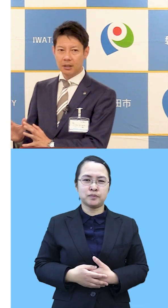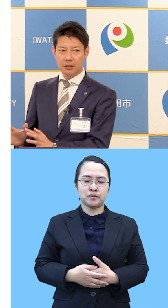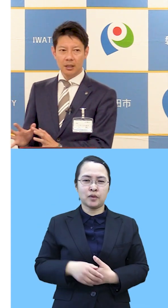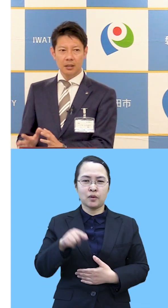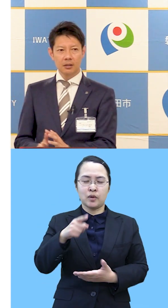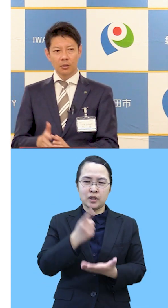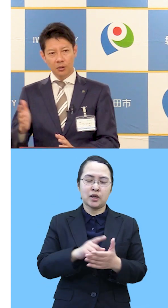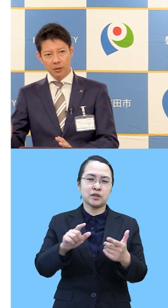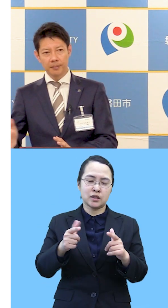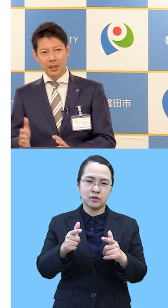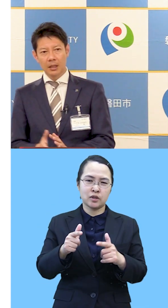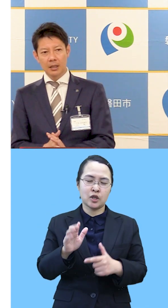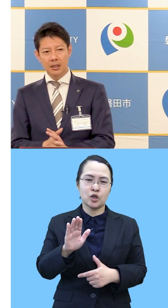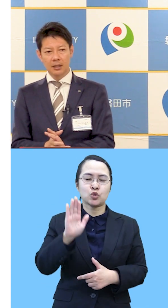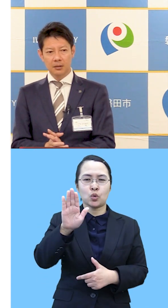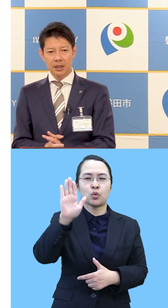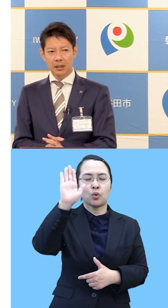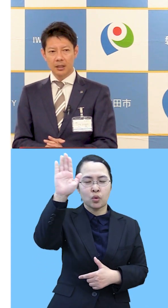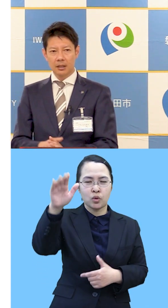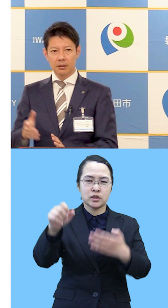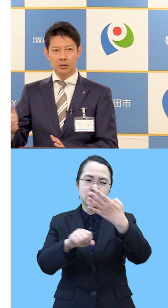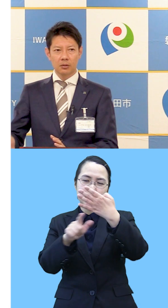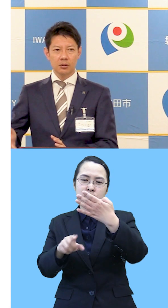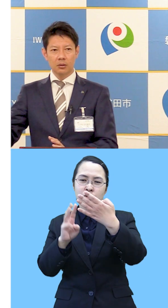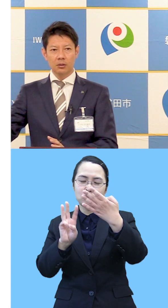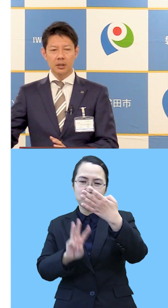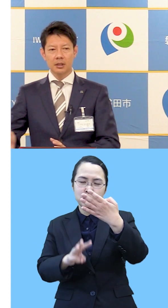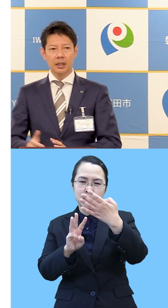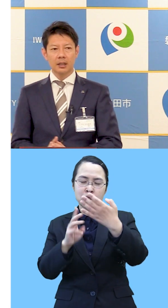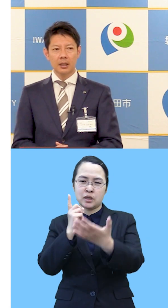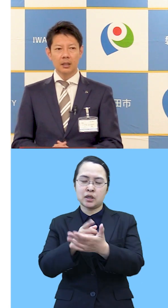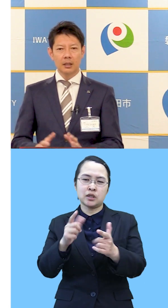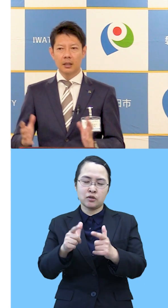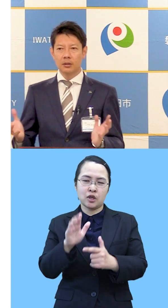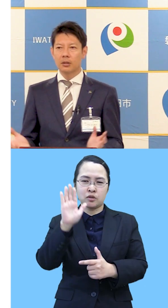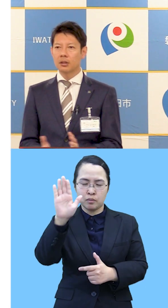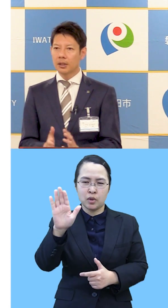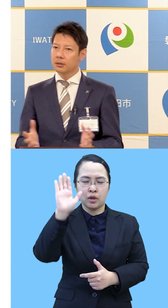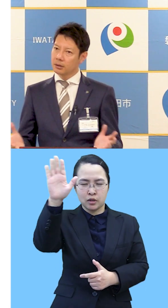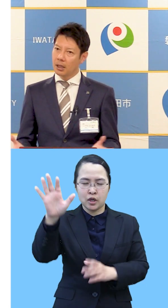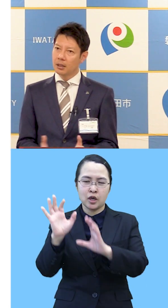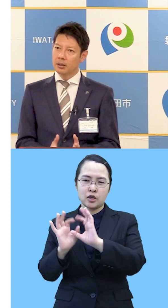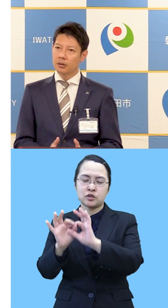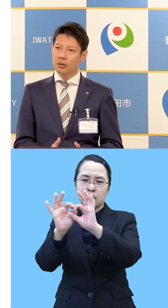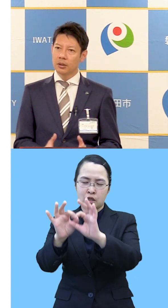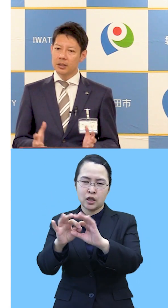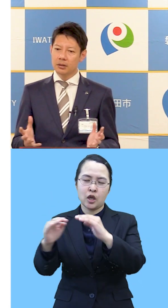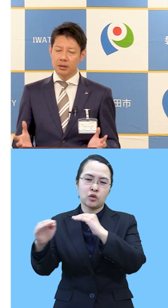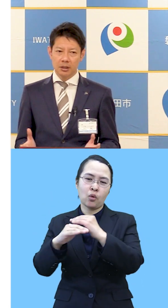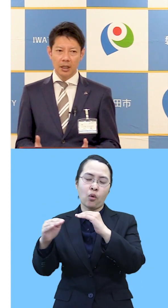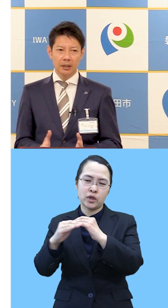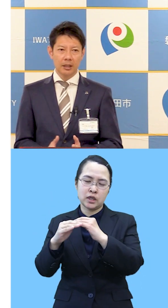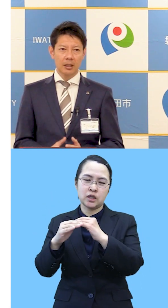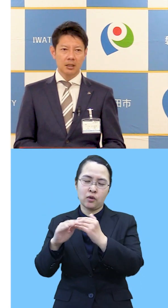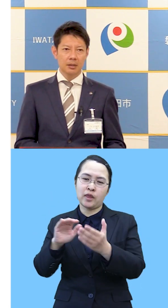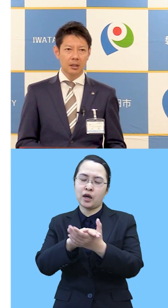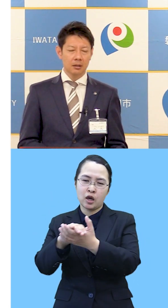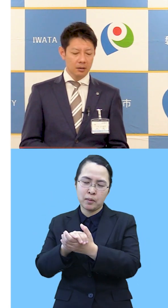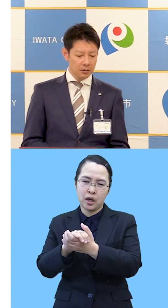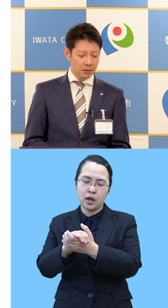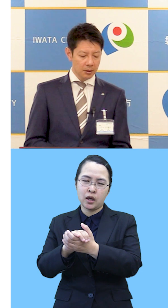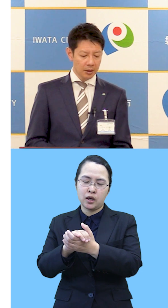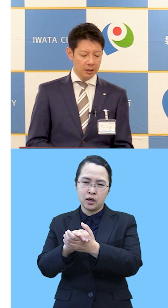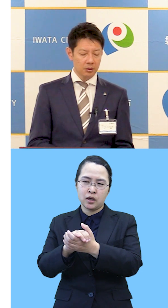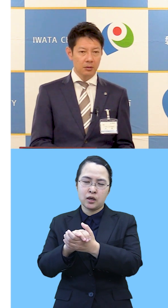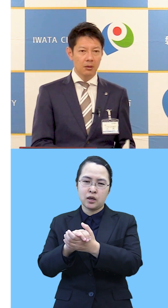だけじゃなくてですね、その後4月の3日だけじゃなくて、その後その後につなげて、同期の輪というか、同じ年に働き始めた